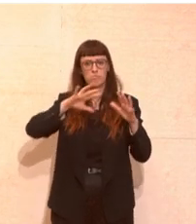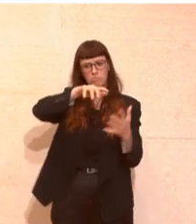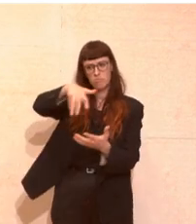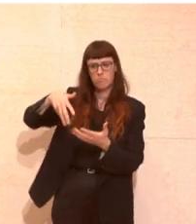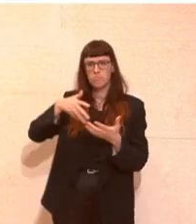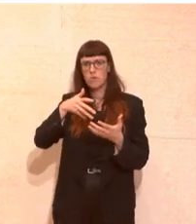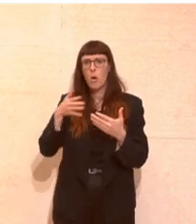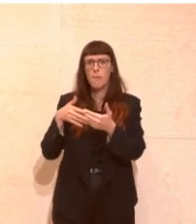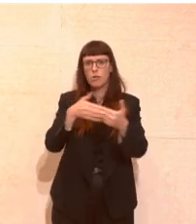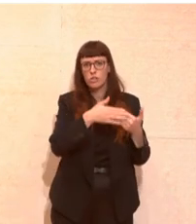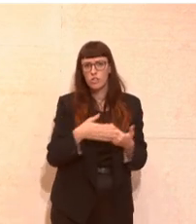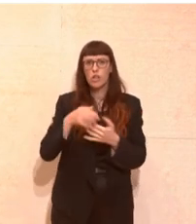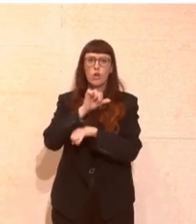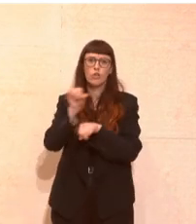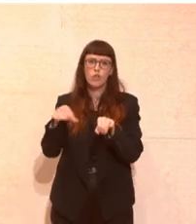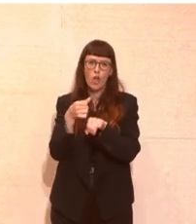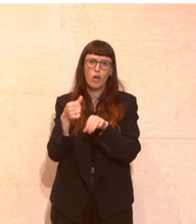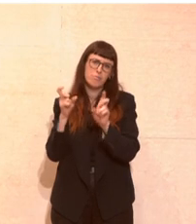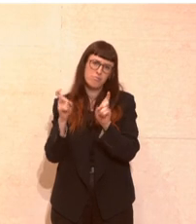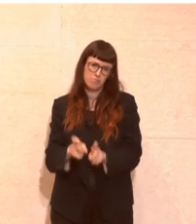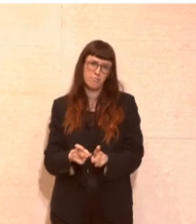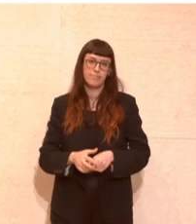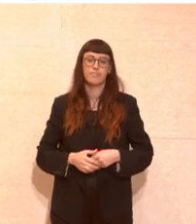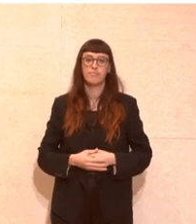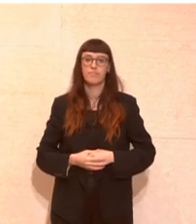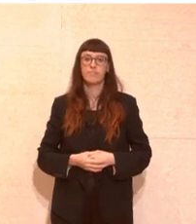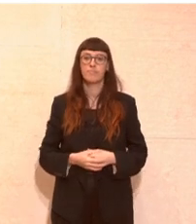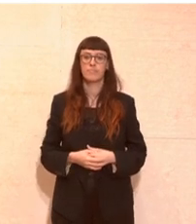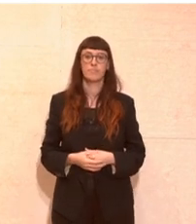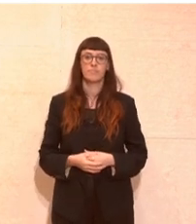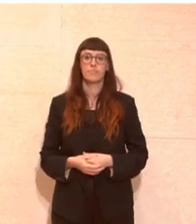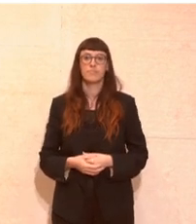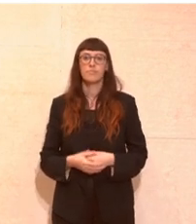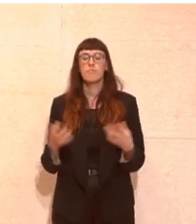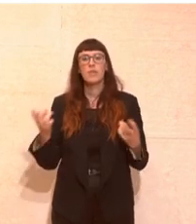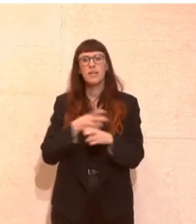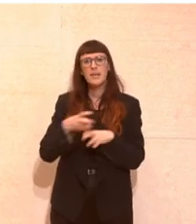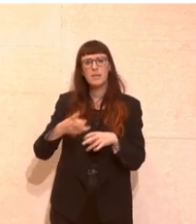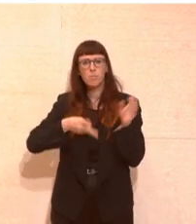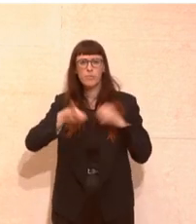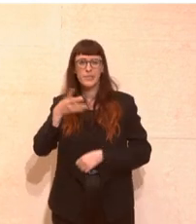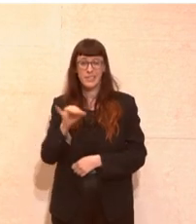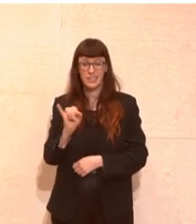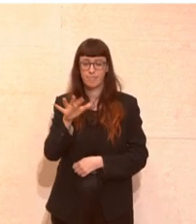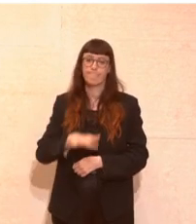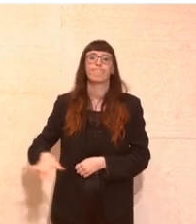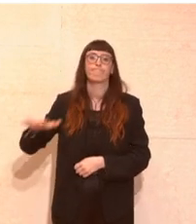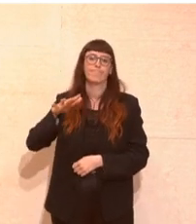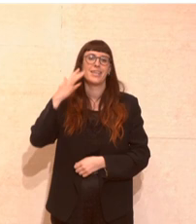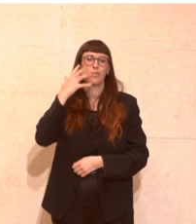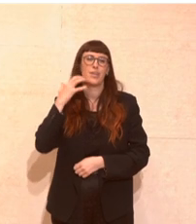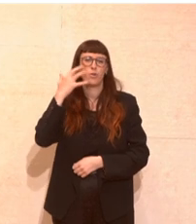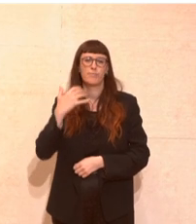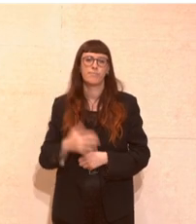de perte de sommeil sur ces dernières décennies. Mais les plus fragiles sont les adolescents. On considère aujourd'hui en France